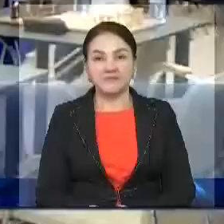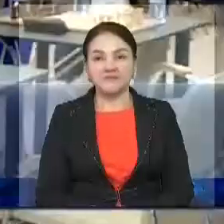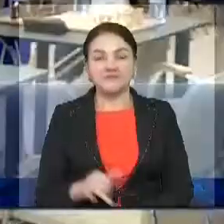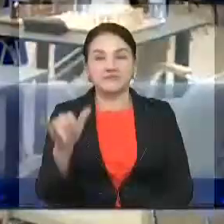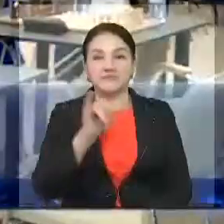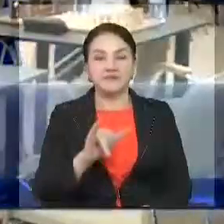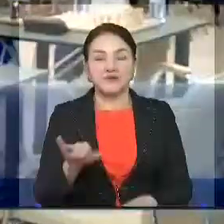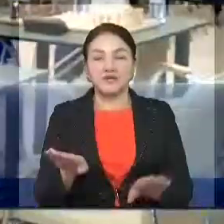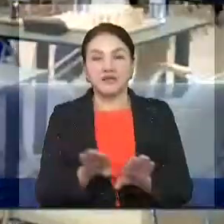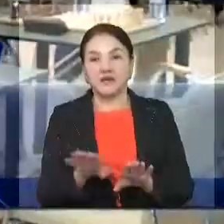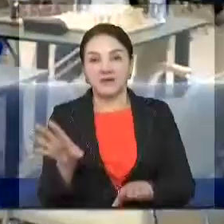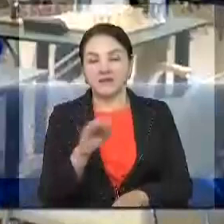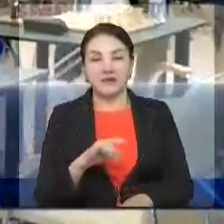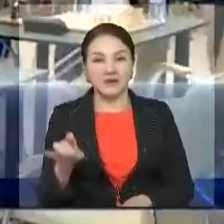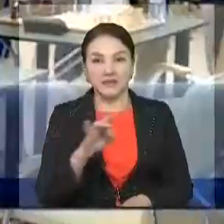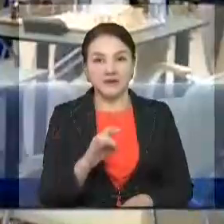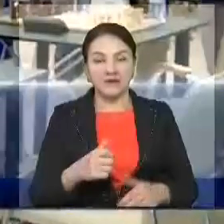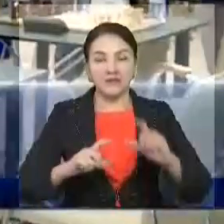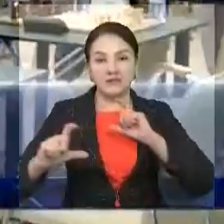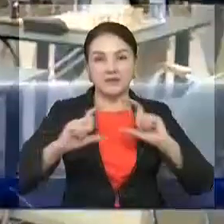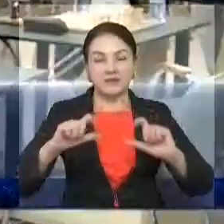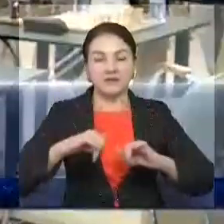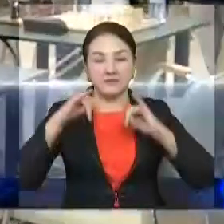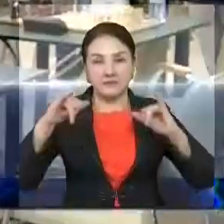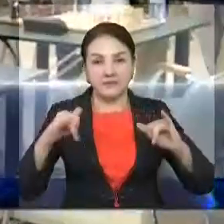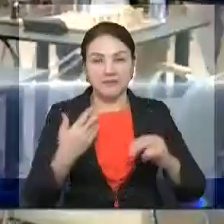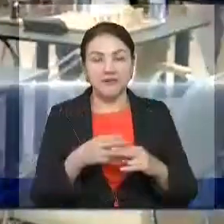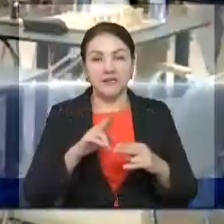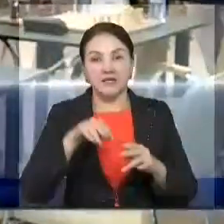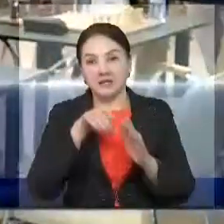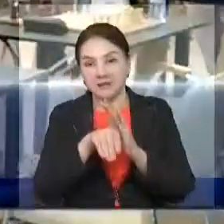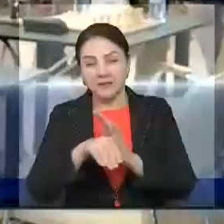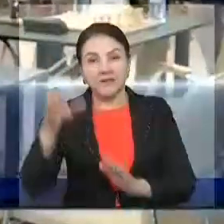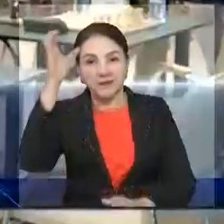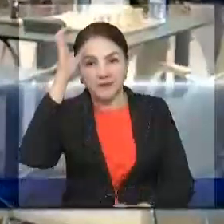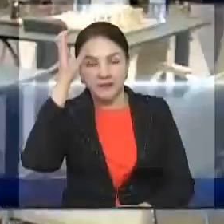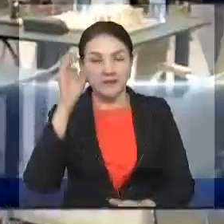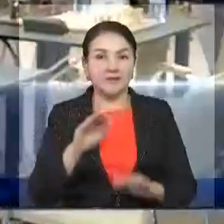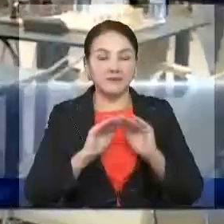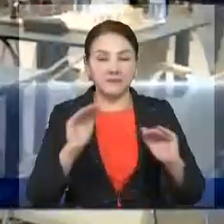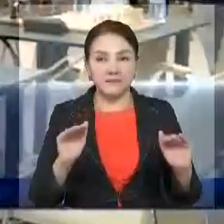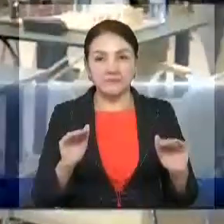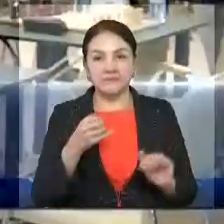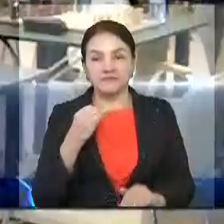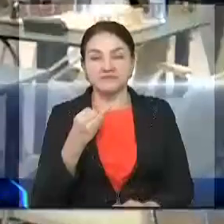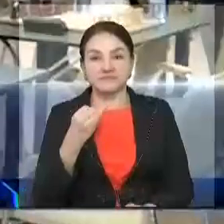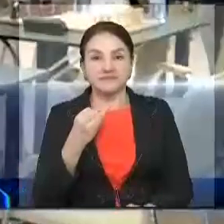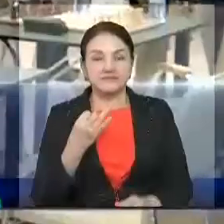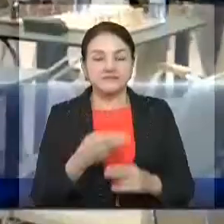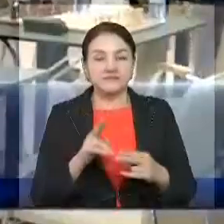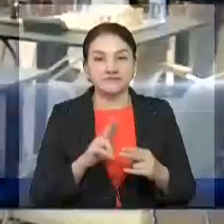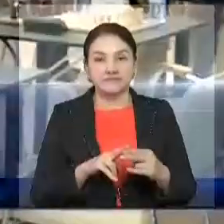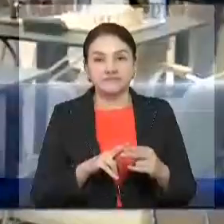Уральске, как и во всех регионах, шахматы развиваются. Это как дополнительное образование для детей, и